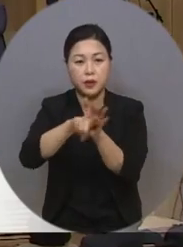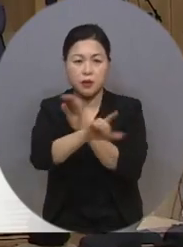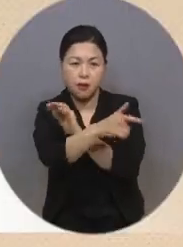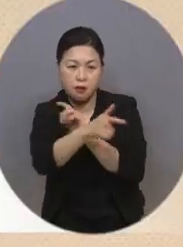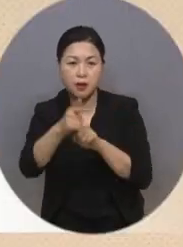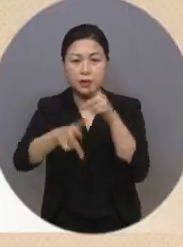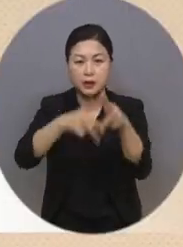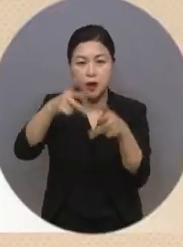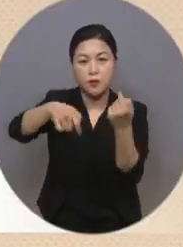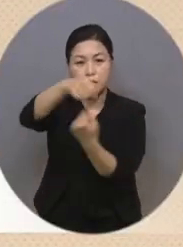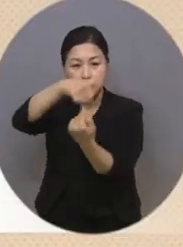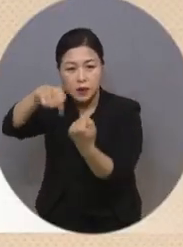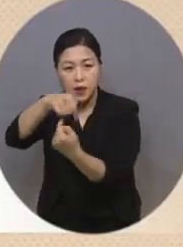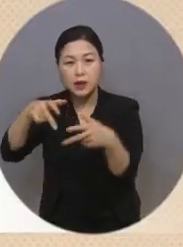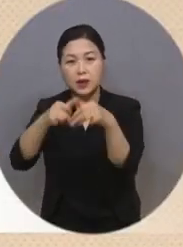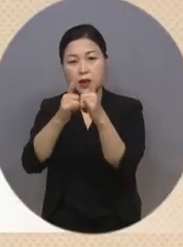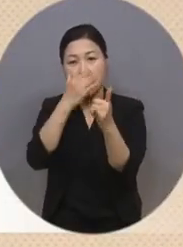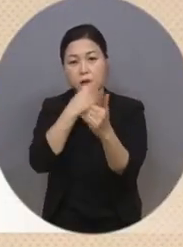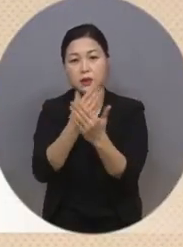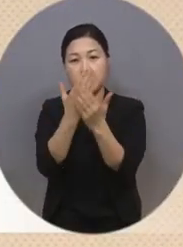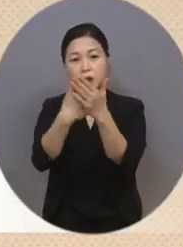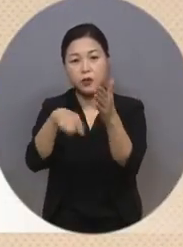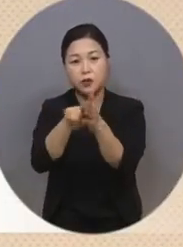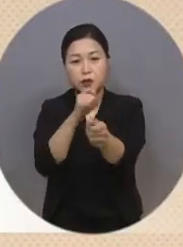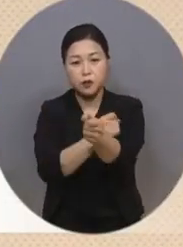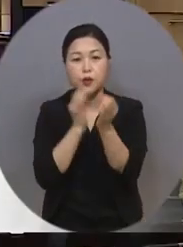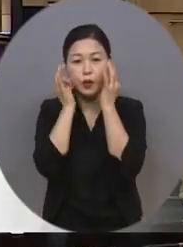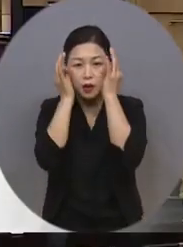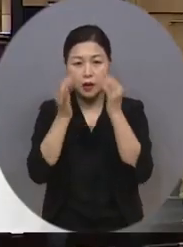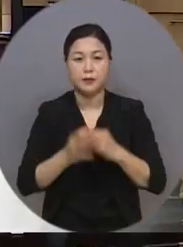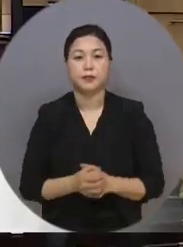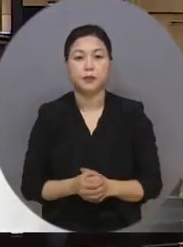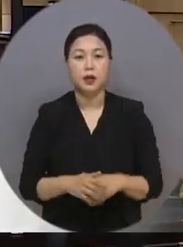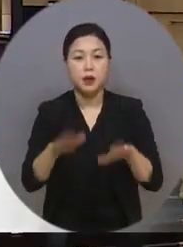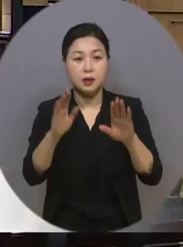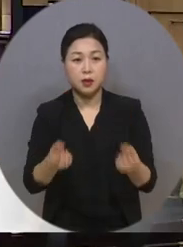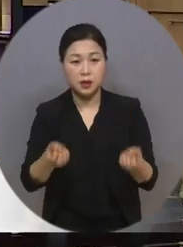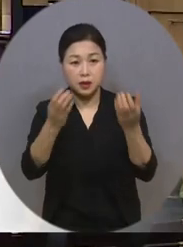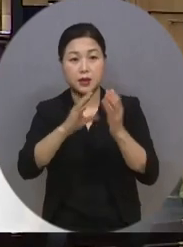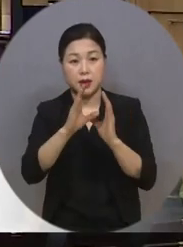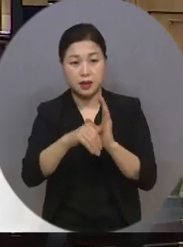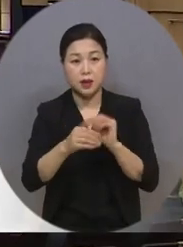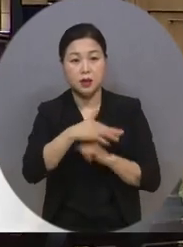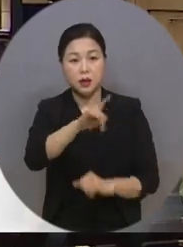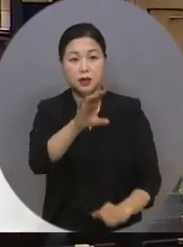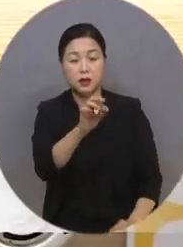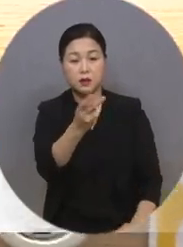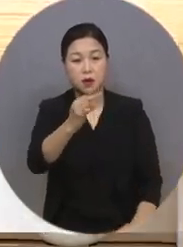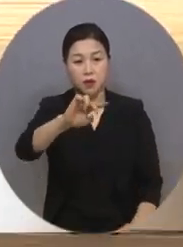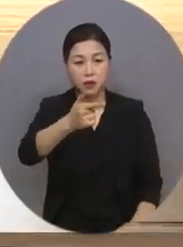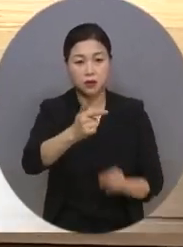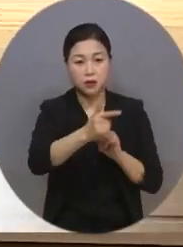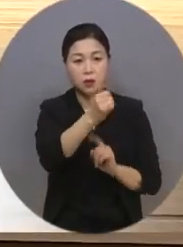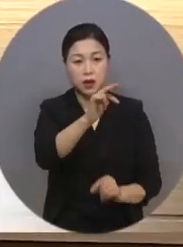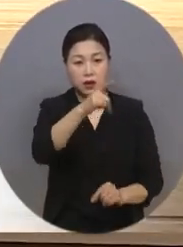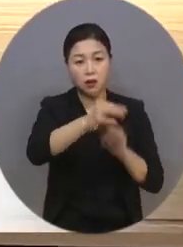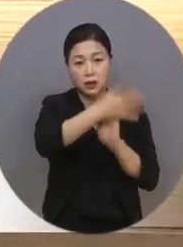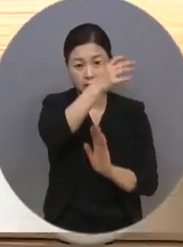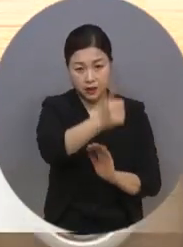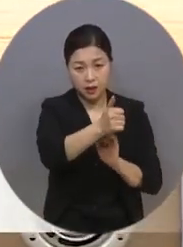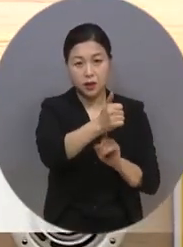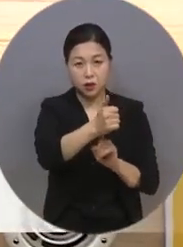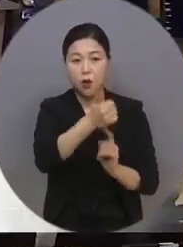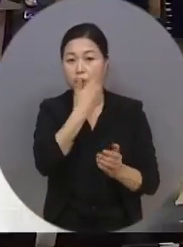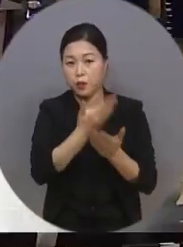운영하며 장애인 복지 발전에 기여해 왔습니다. 이번 행사에는 정명근 화성시장을 비롯한 네 외빈들이